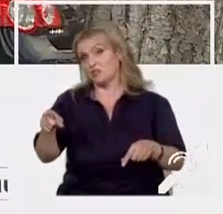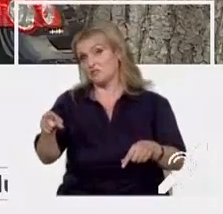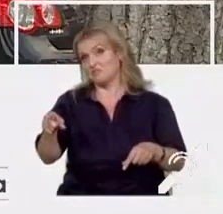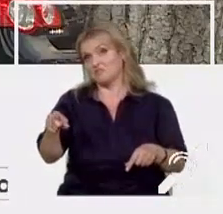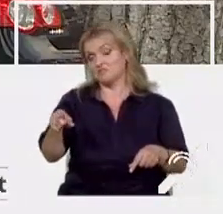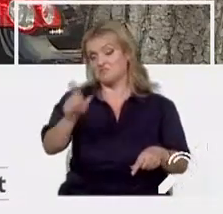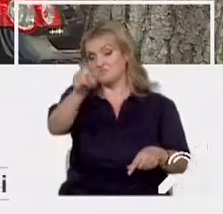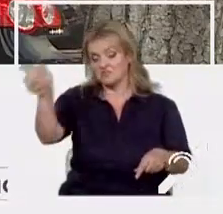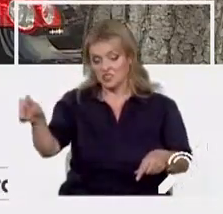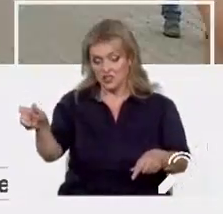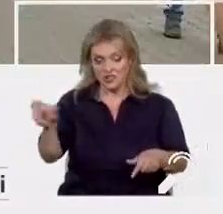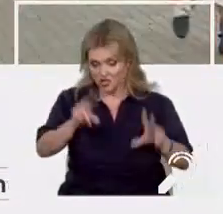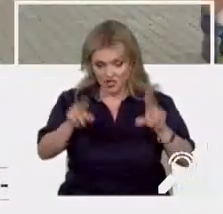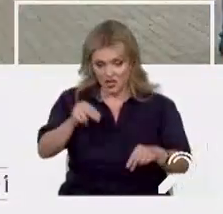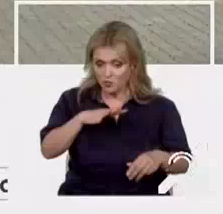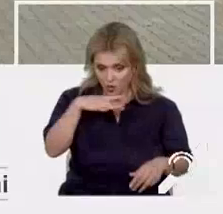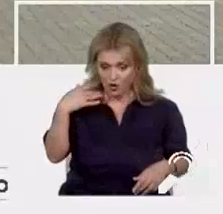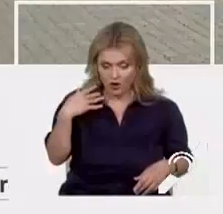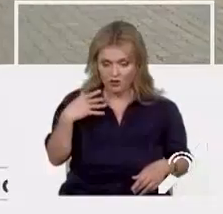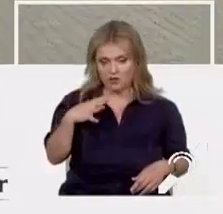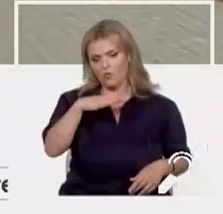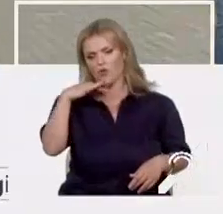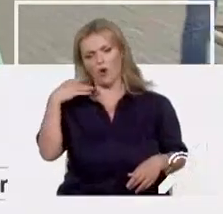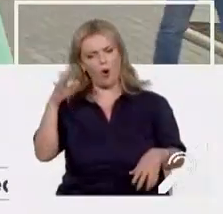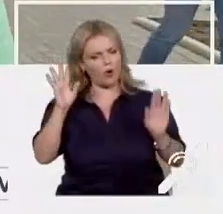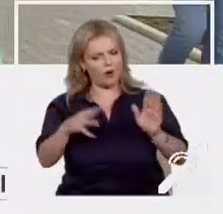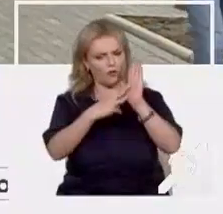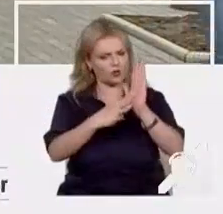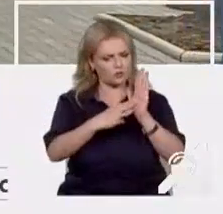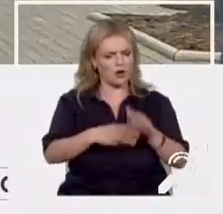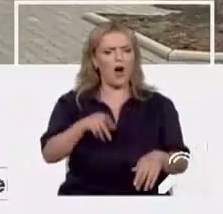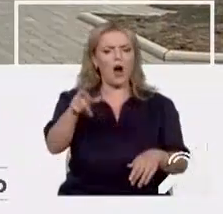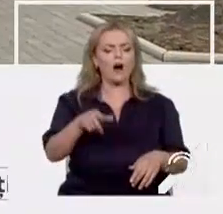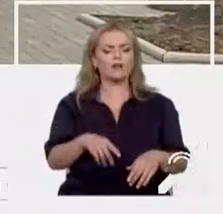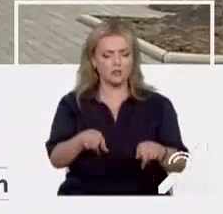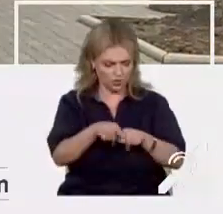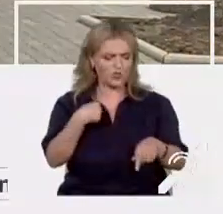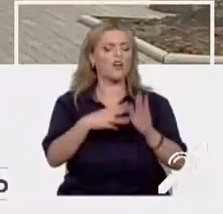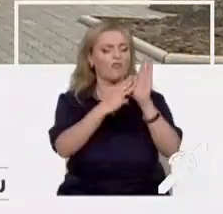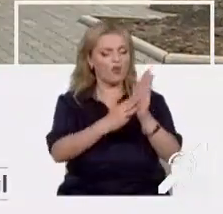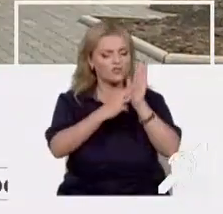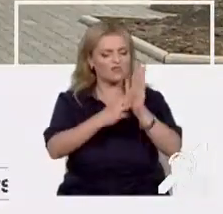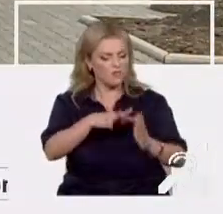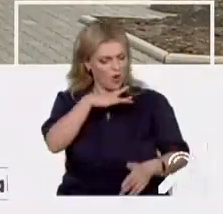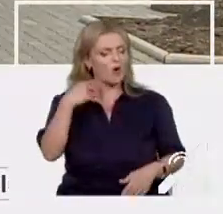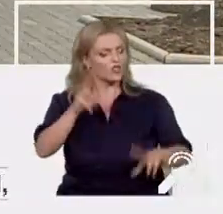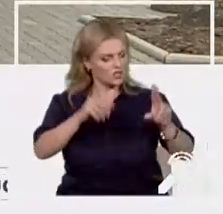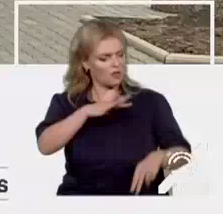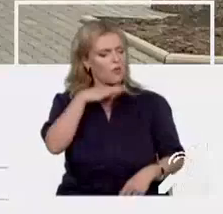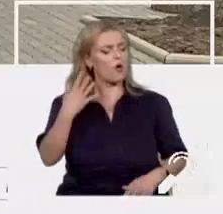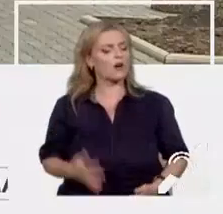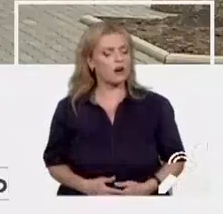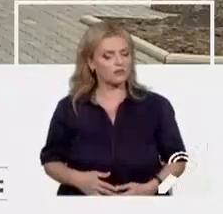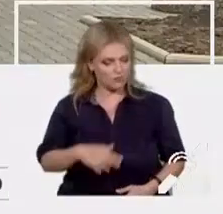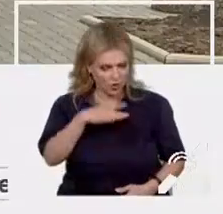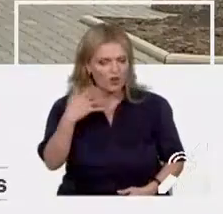dar eu consider absolut normal. E mult. Cât lucrați? 8 ore. Se pare mult?